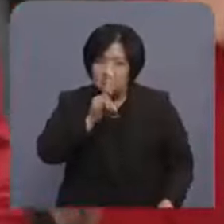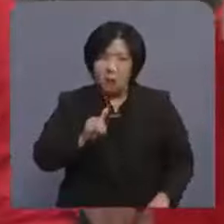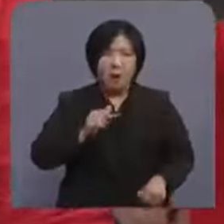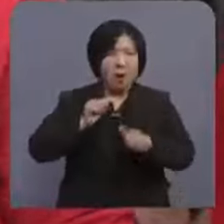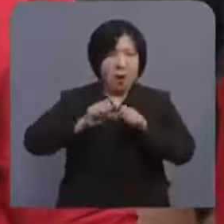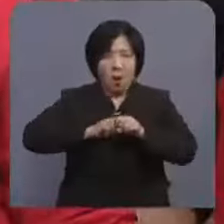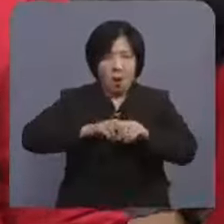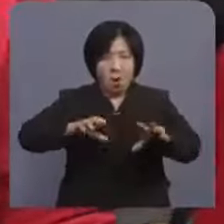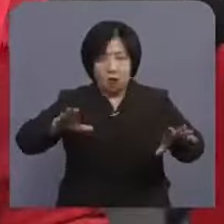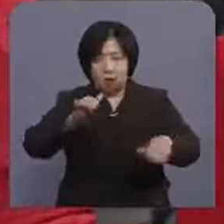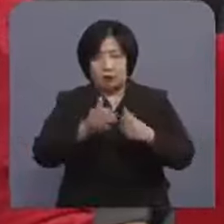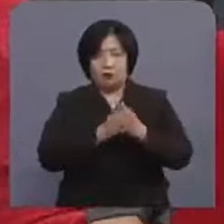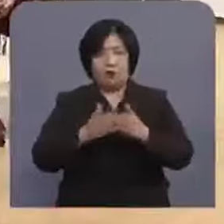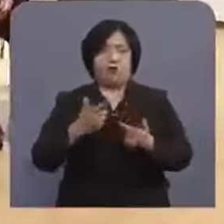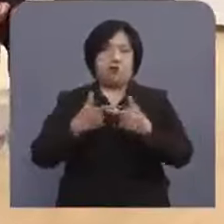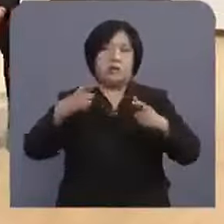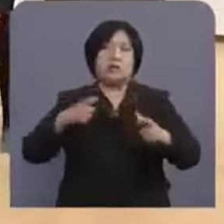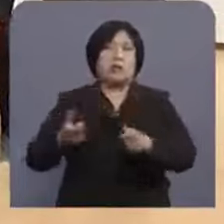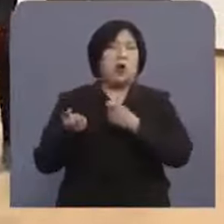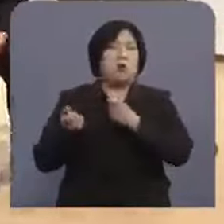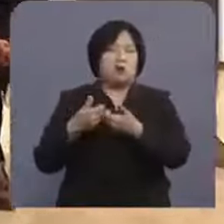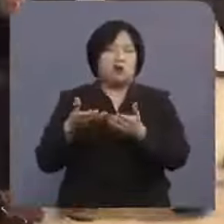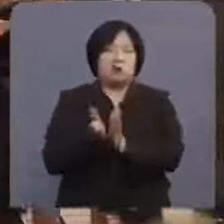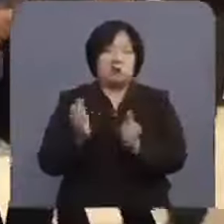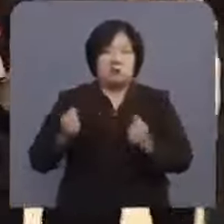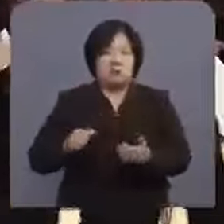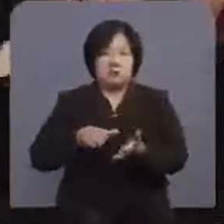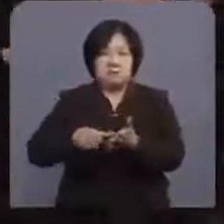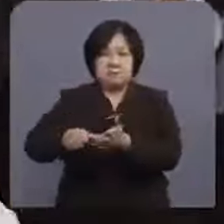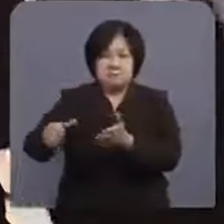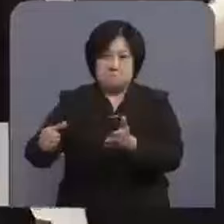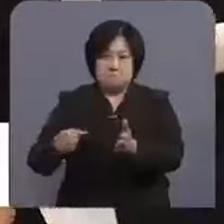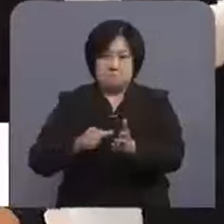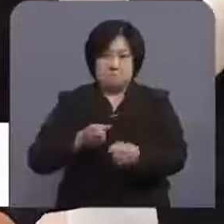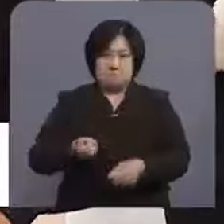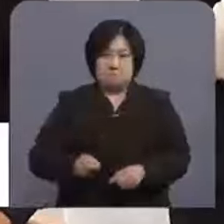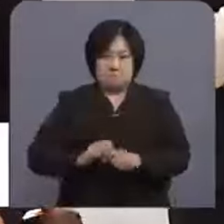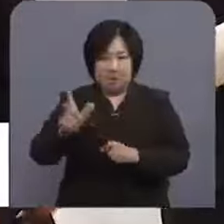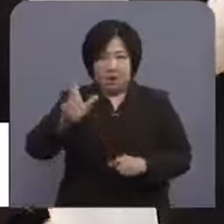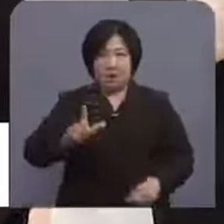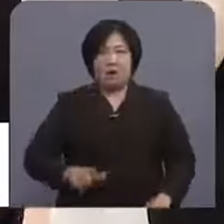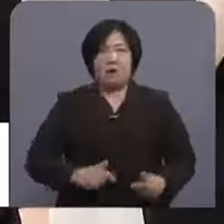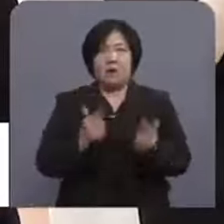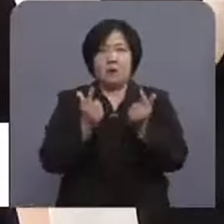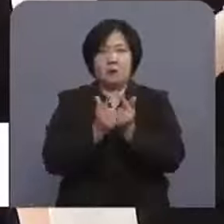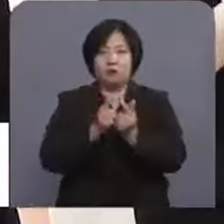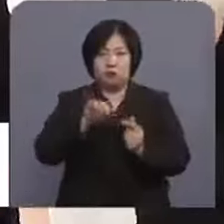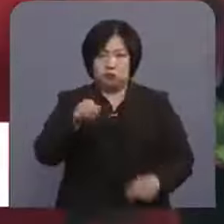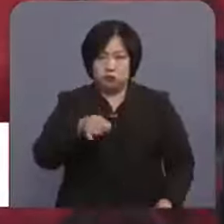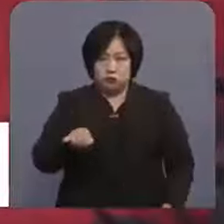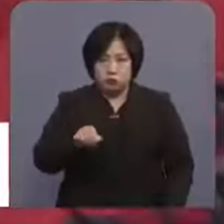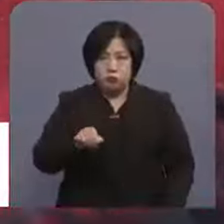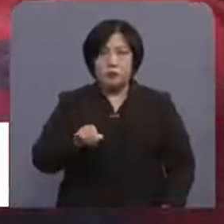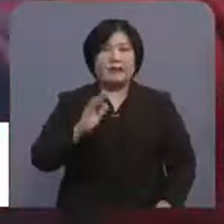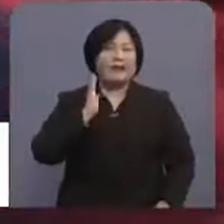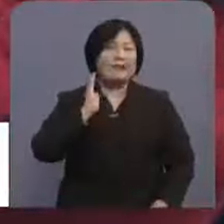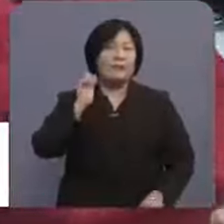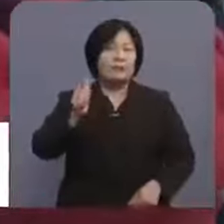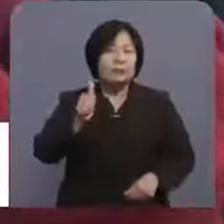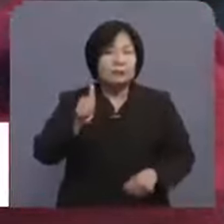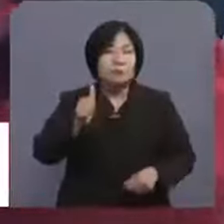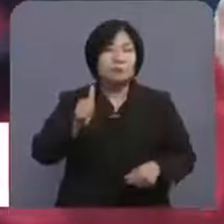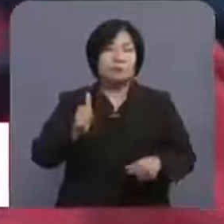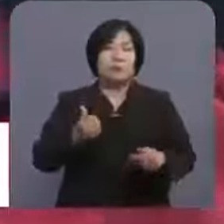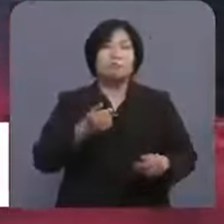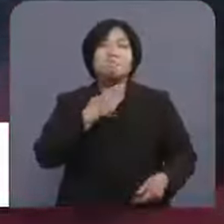보수층의 마음을 움직였습니다. 해운대갑 조진우, 중령도 조성환, 북구을 박성훈 등 대통령실 정부